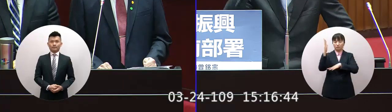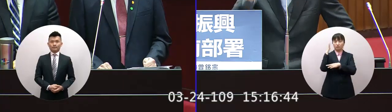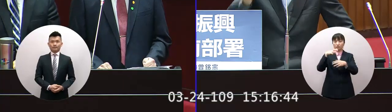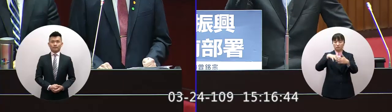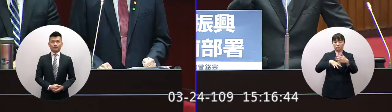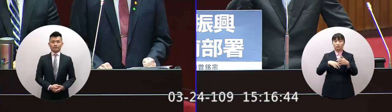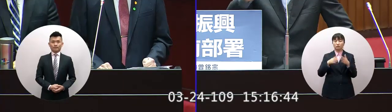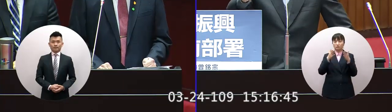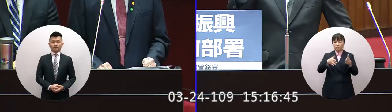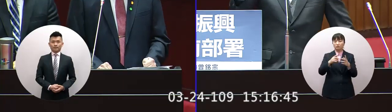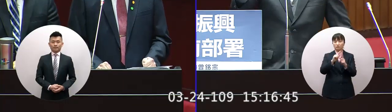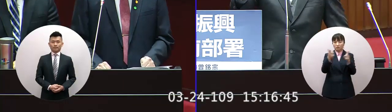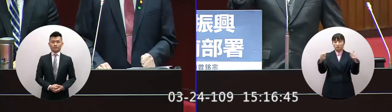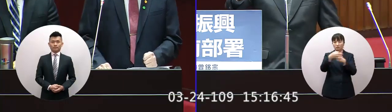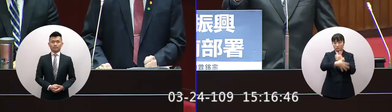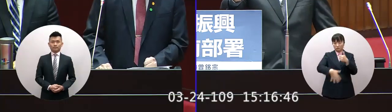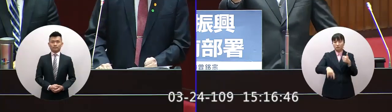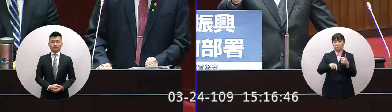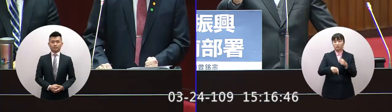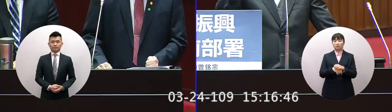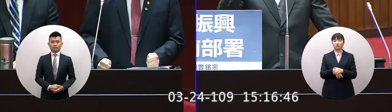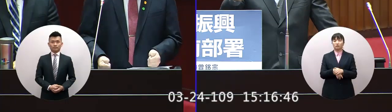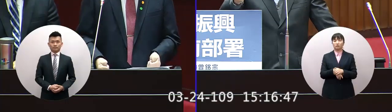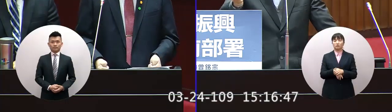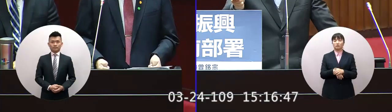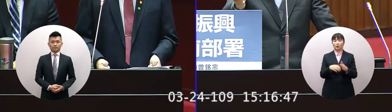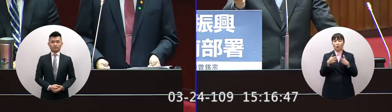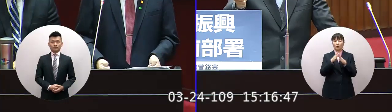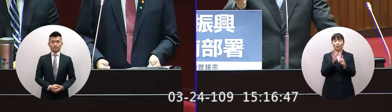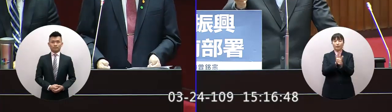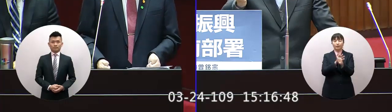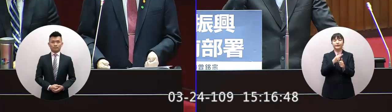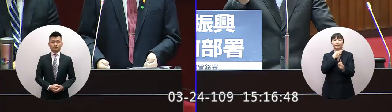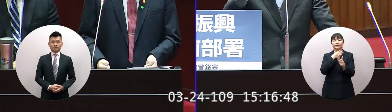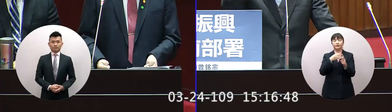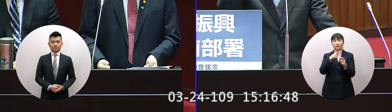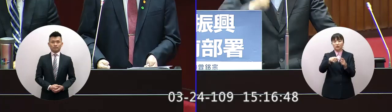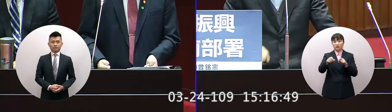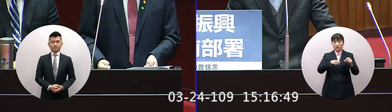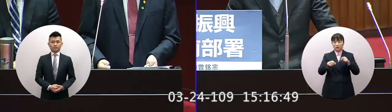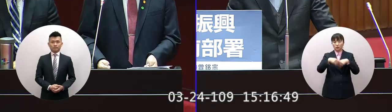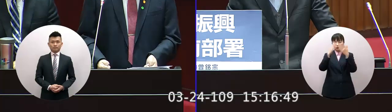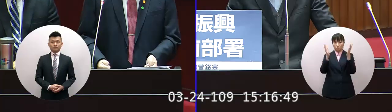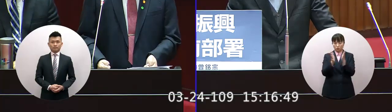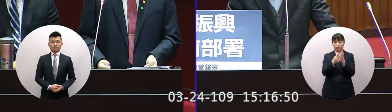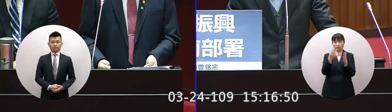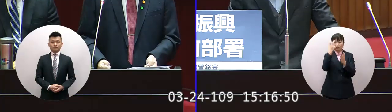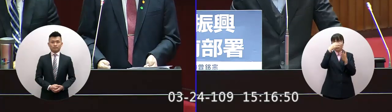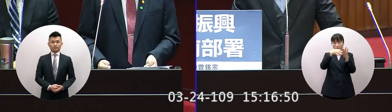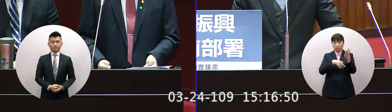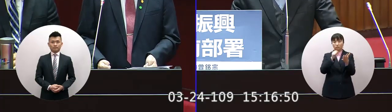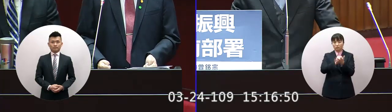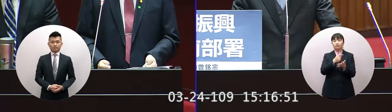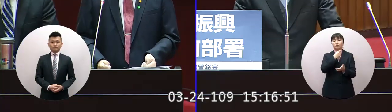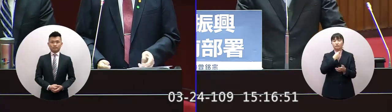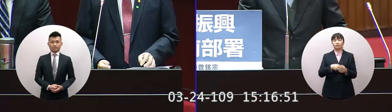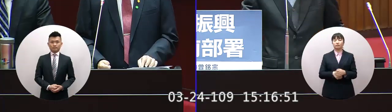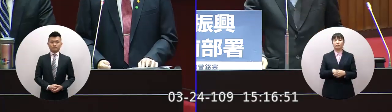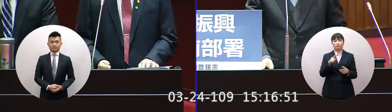院对各部会的纾困必须列管最终。院长有没有问